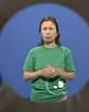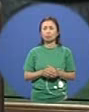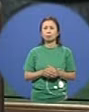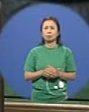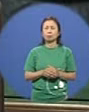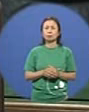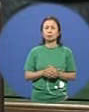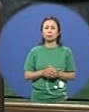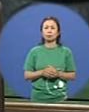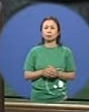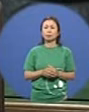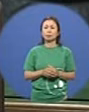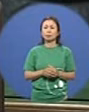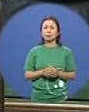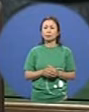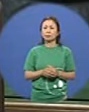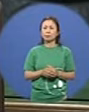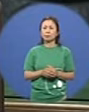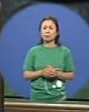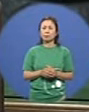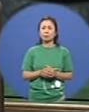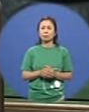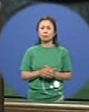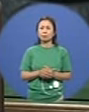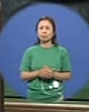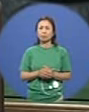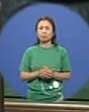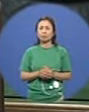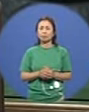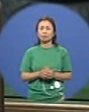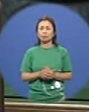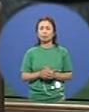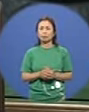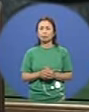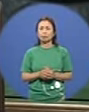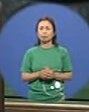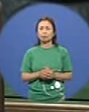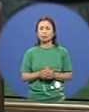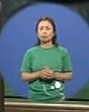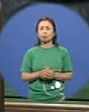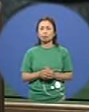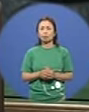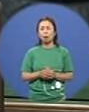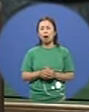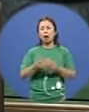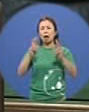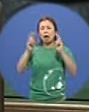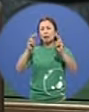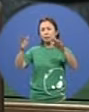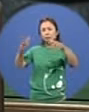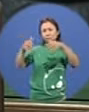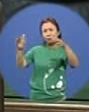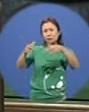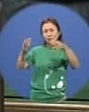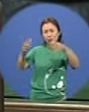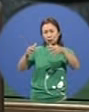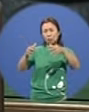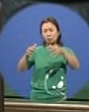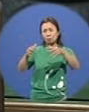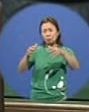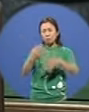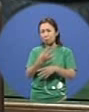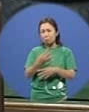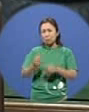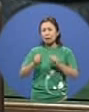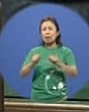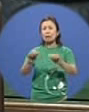近いんですねそれからあのえまよそから企業誘致で連れてくるというのもまずっと